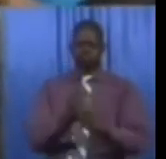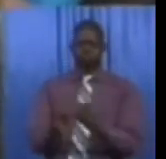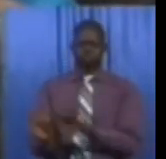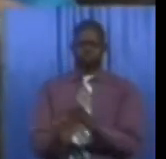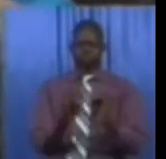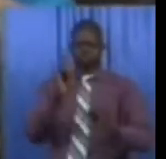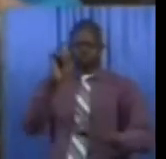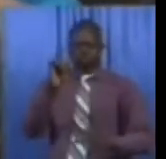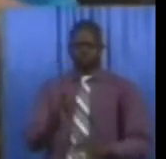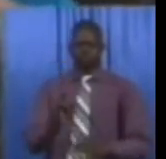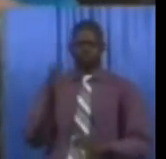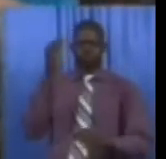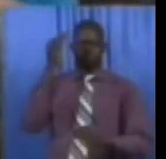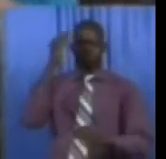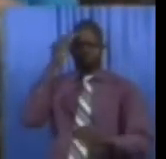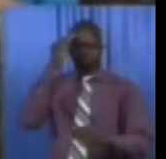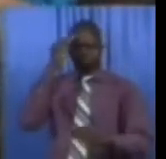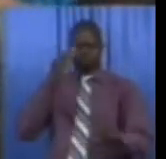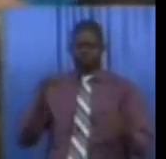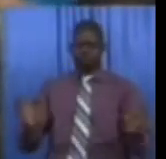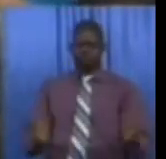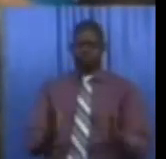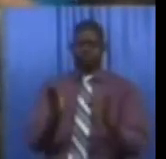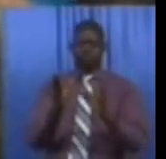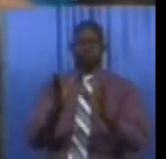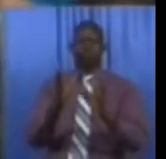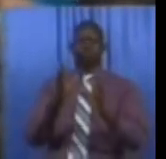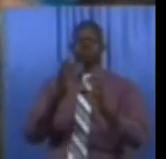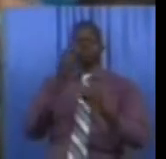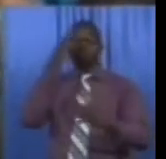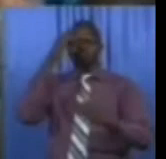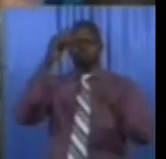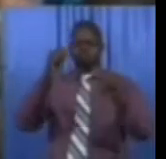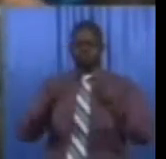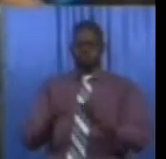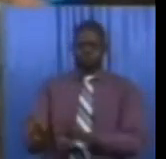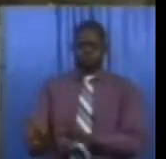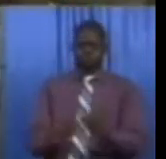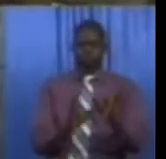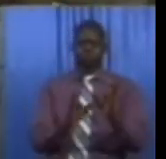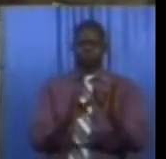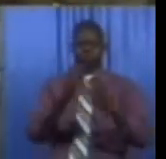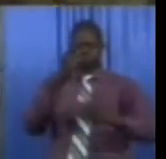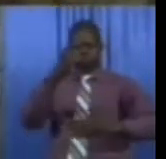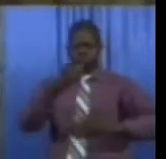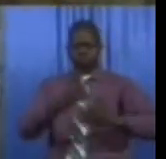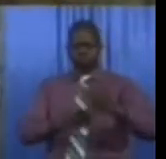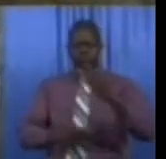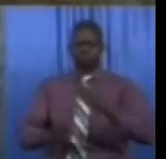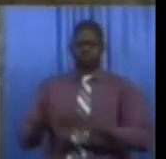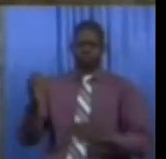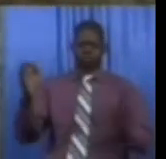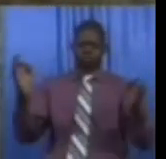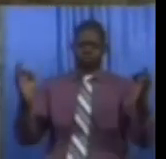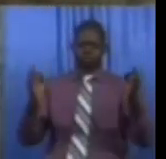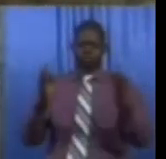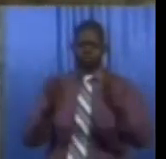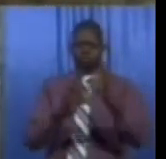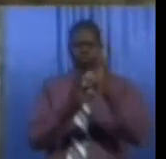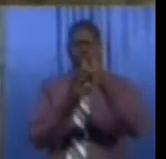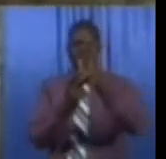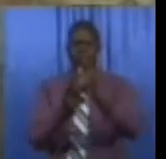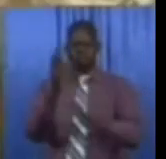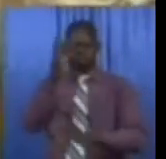cette conscience et le courage, cette probité pour pouvoir se faire prévaloir. À la cérémonie des dédicaces, la